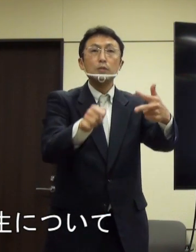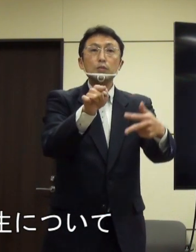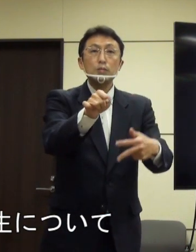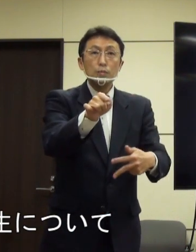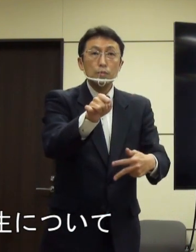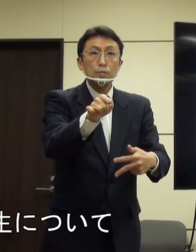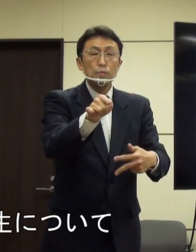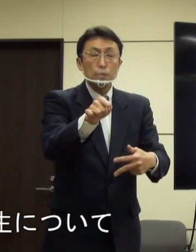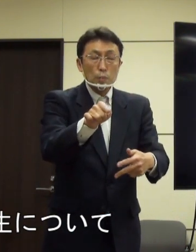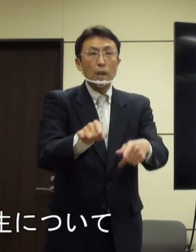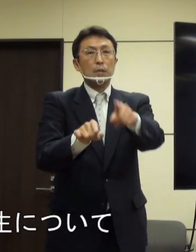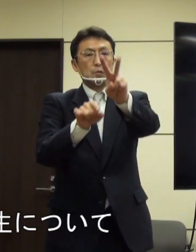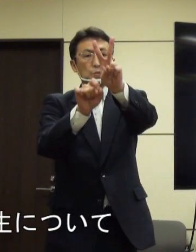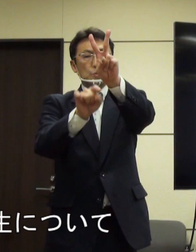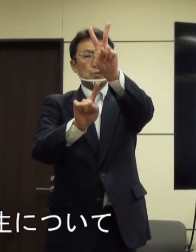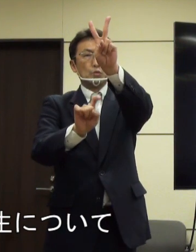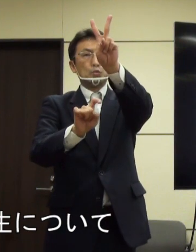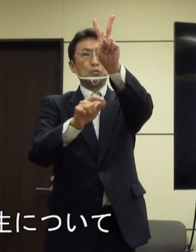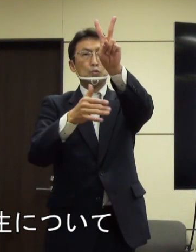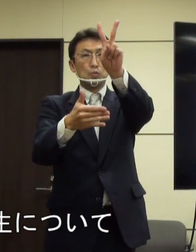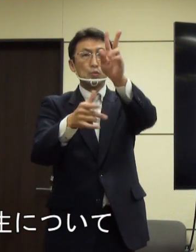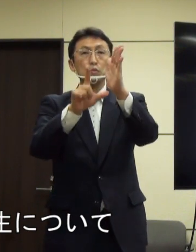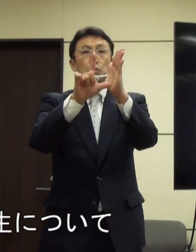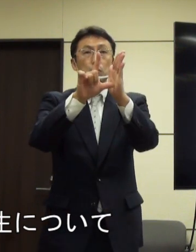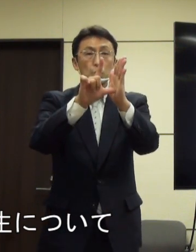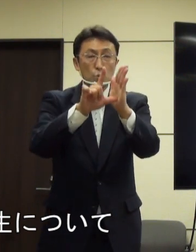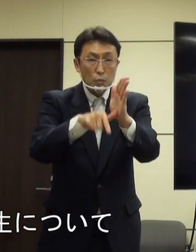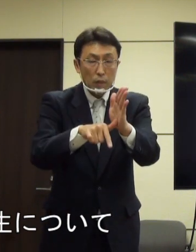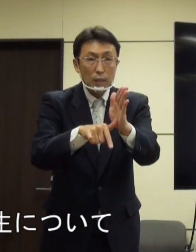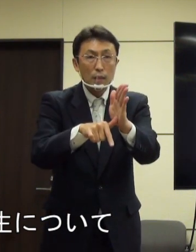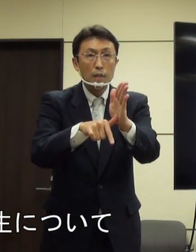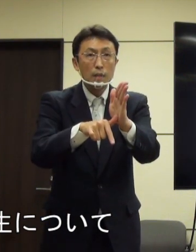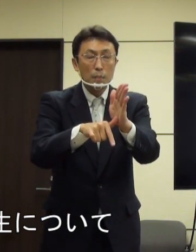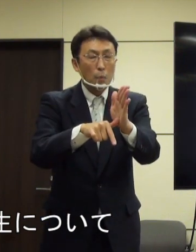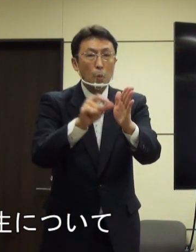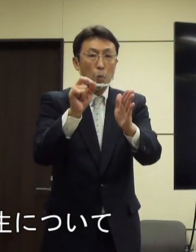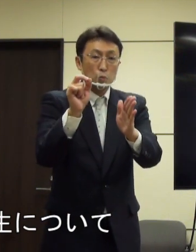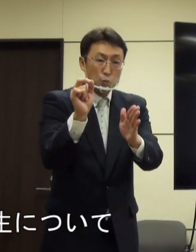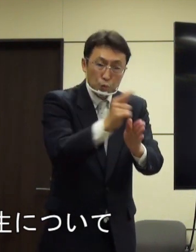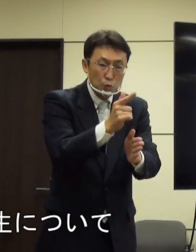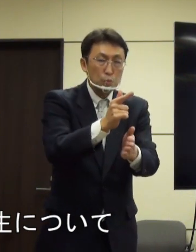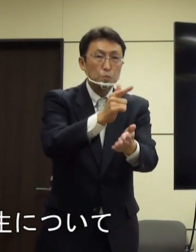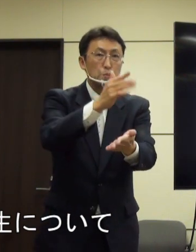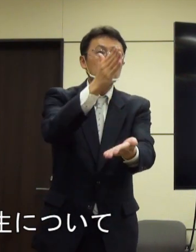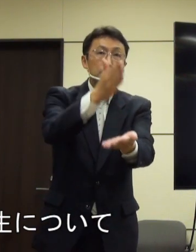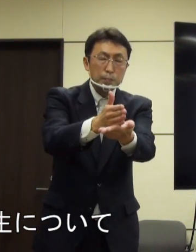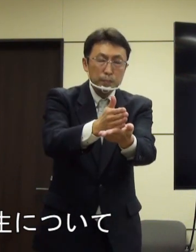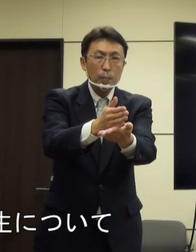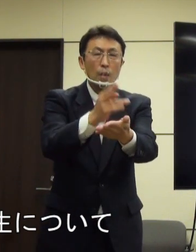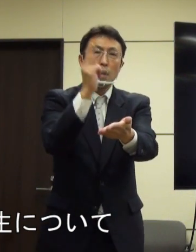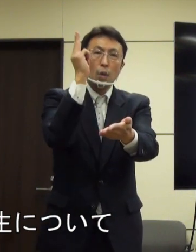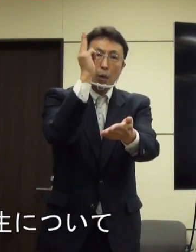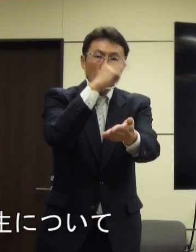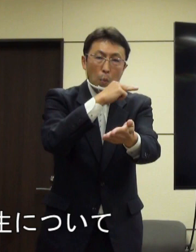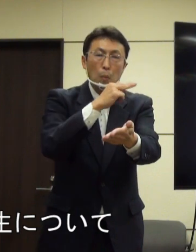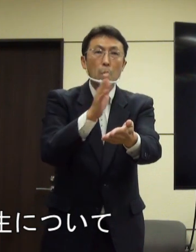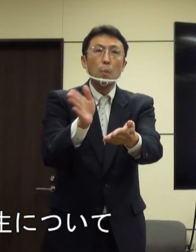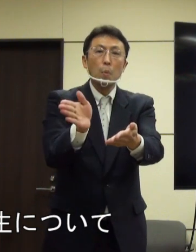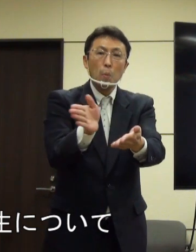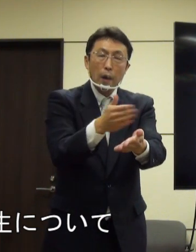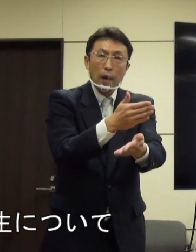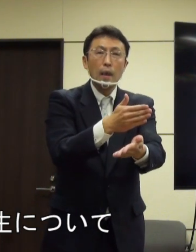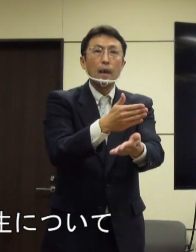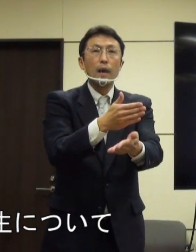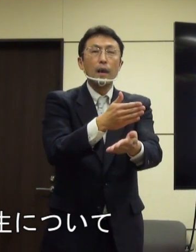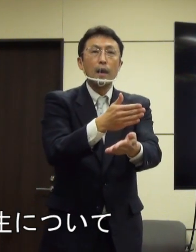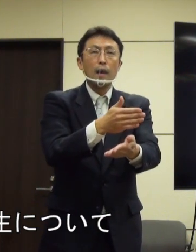日のうちにあのサービスを終了いたしましてまあ午後からはまさに利用者